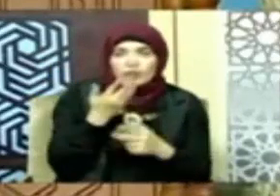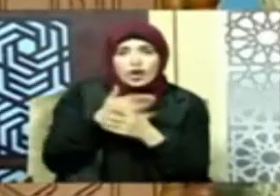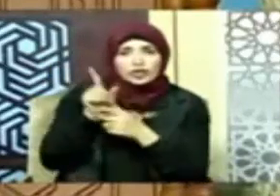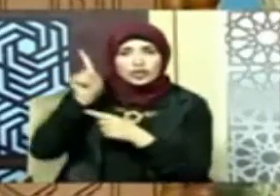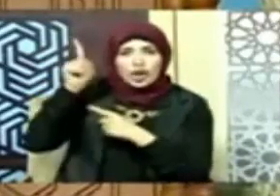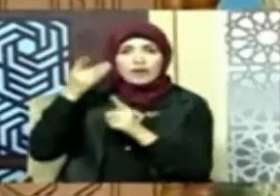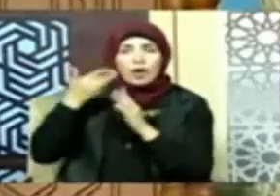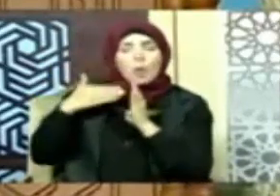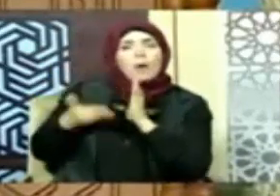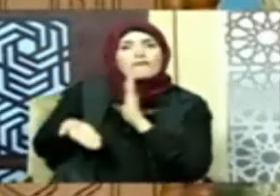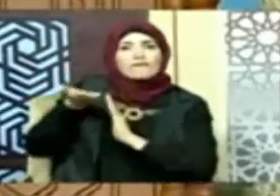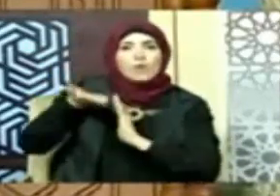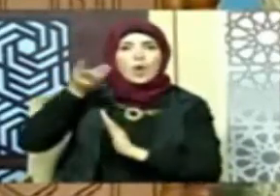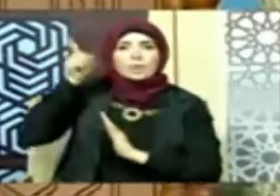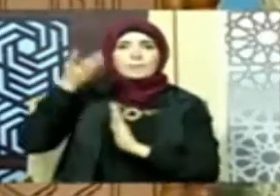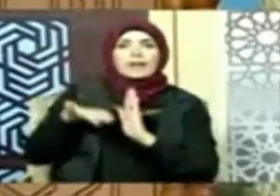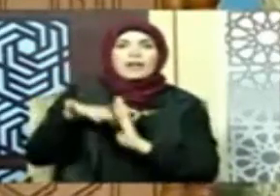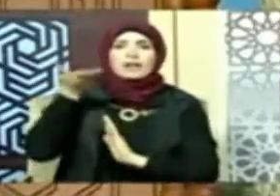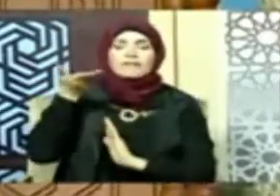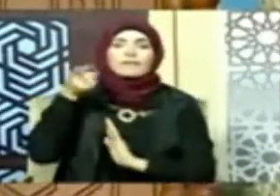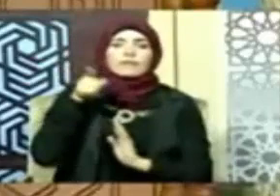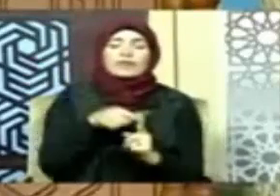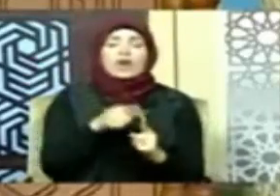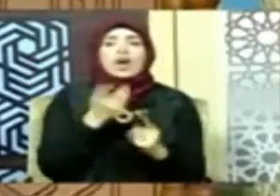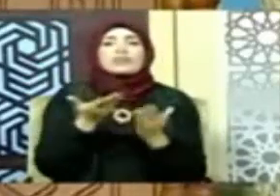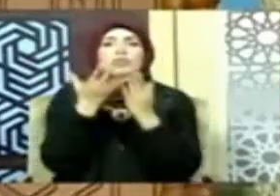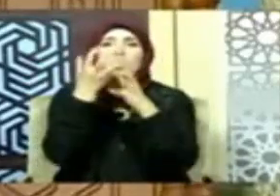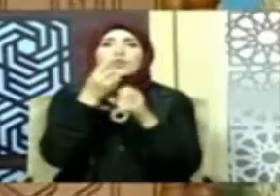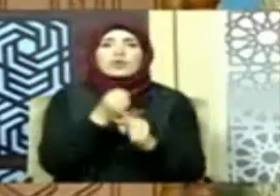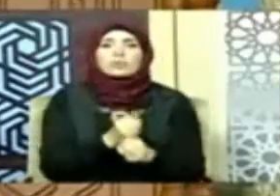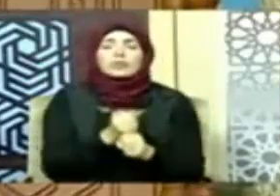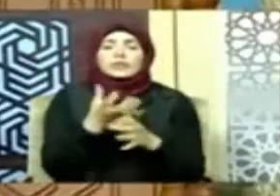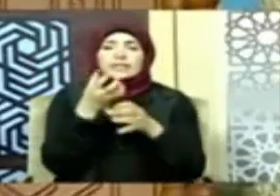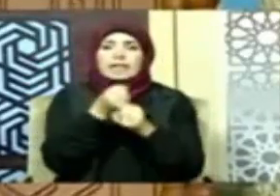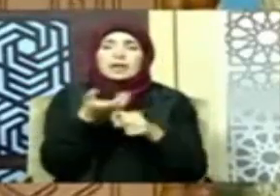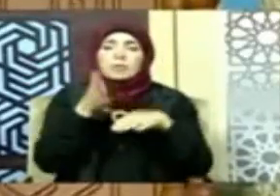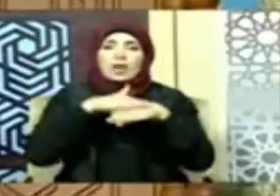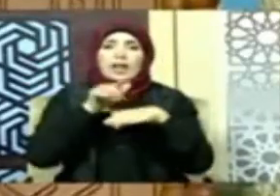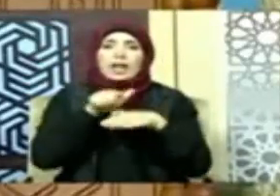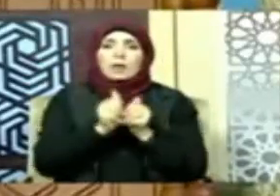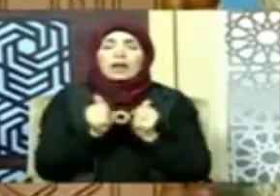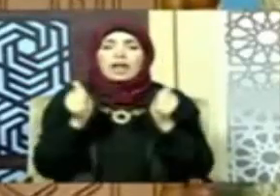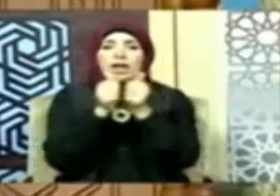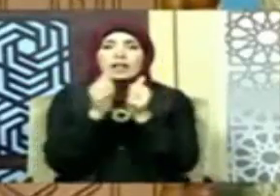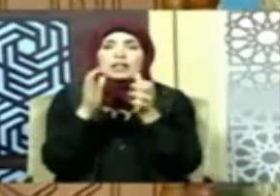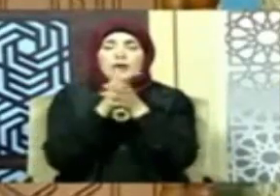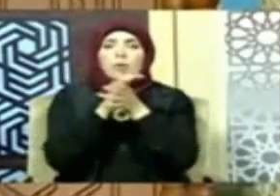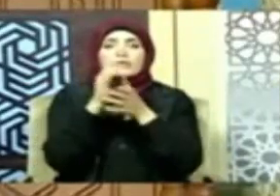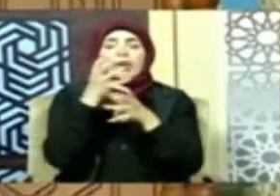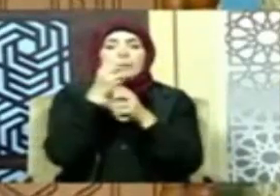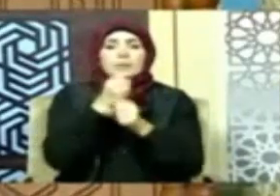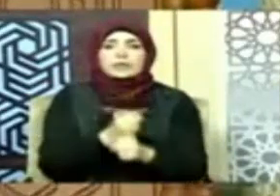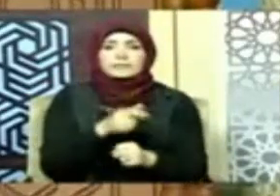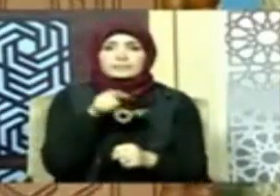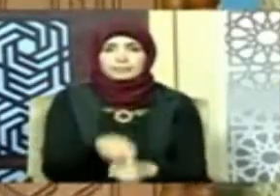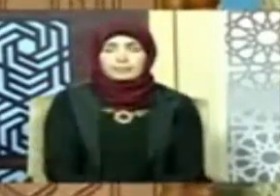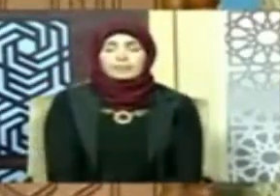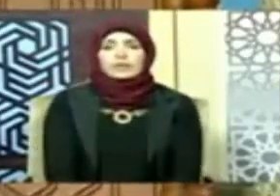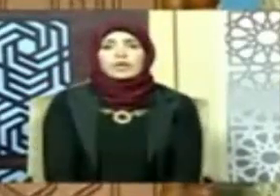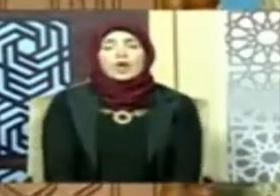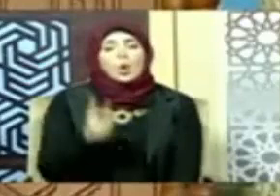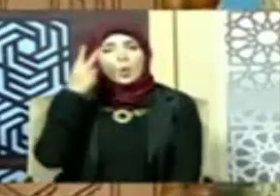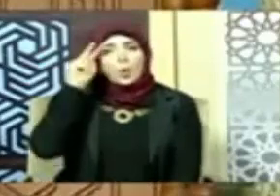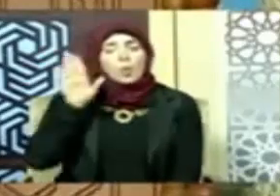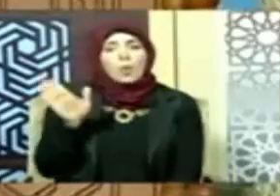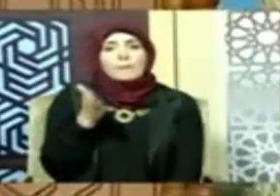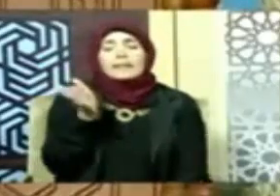رفعه. صلوات ربي وسلامه عليه وعلى آله وصحبه ومن